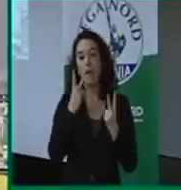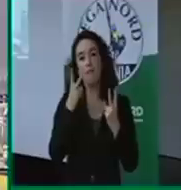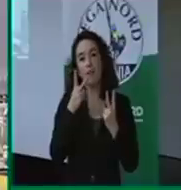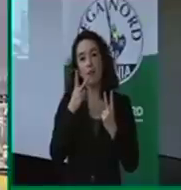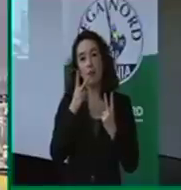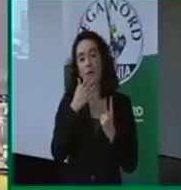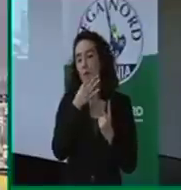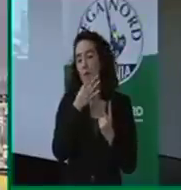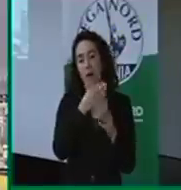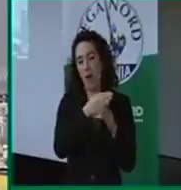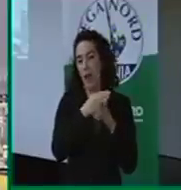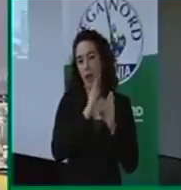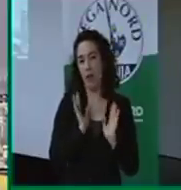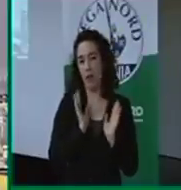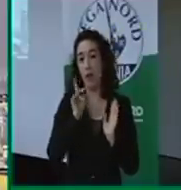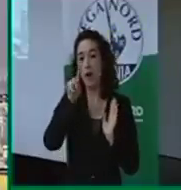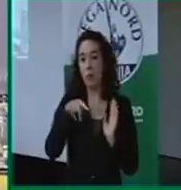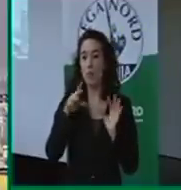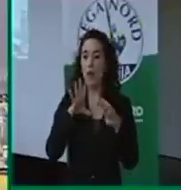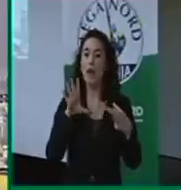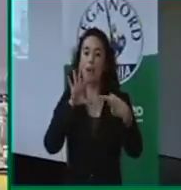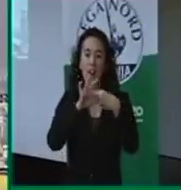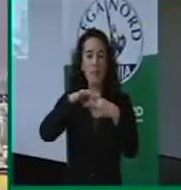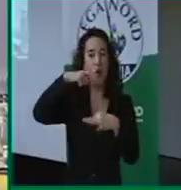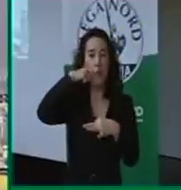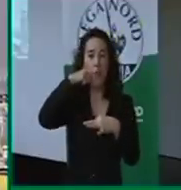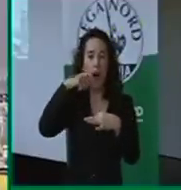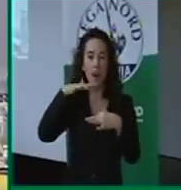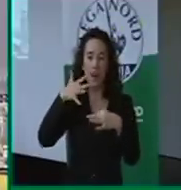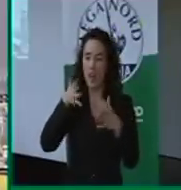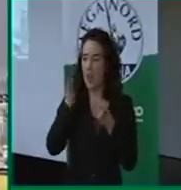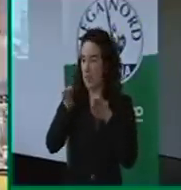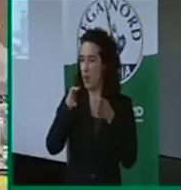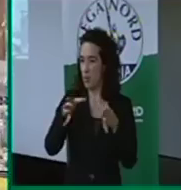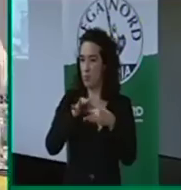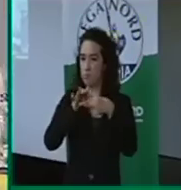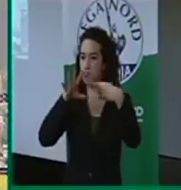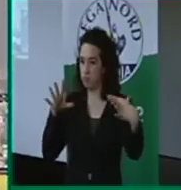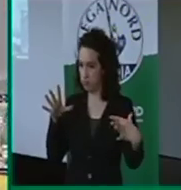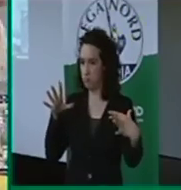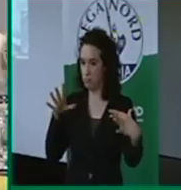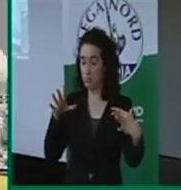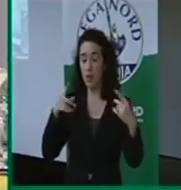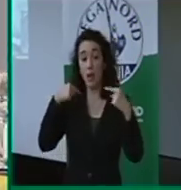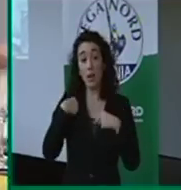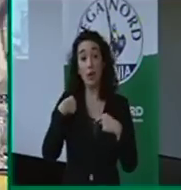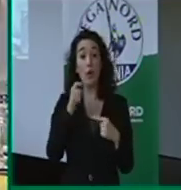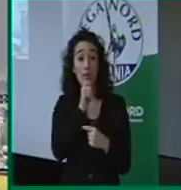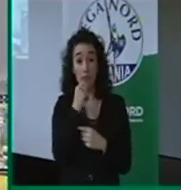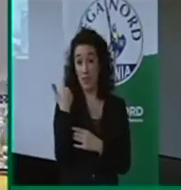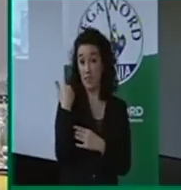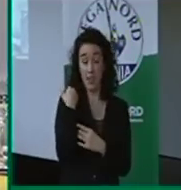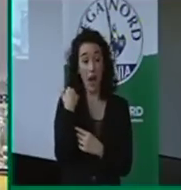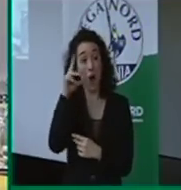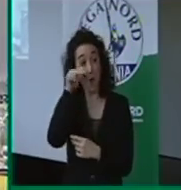materiale si stanno sfilacciando anche un po' le relazioni umane Quindi io da questa bella intervista ho avuto modo di conoscere il professor Borghi in questi giorni